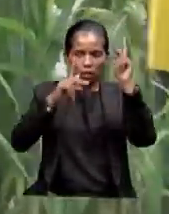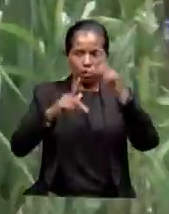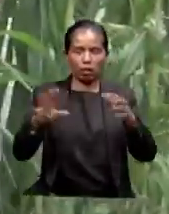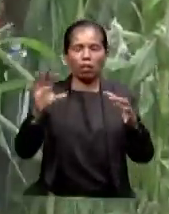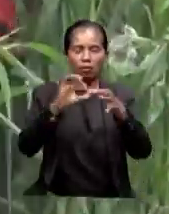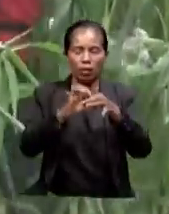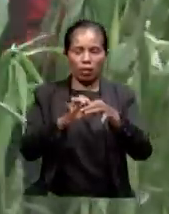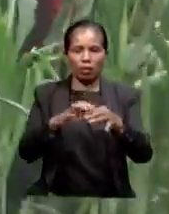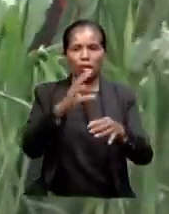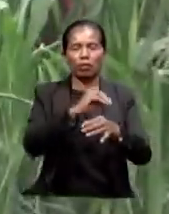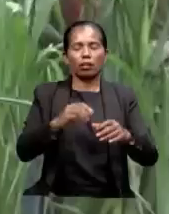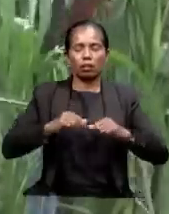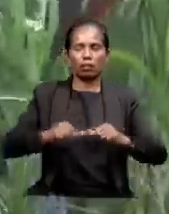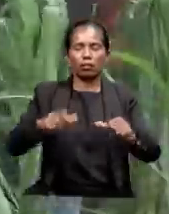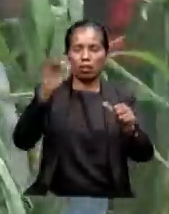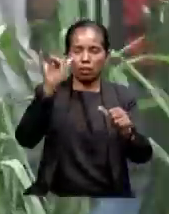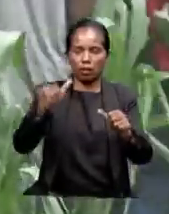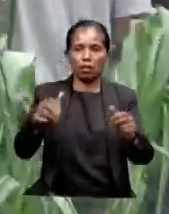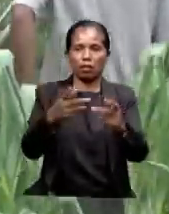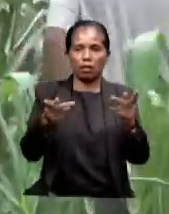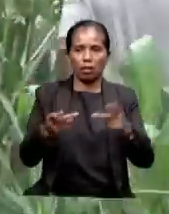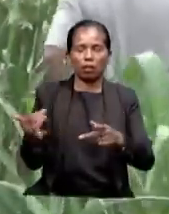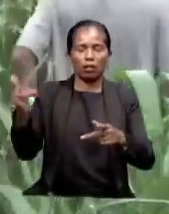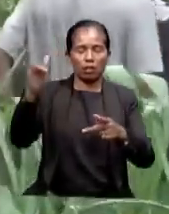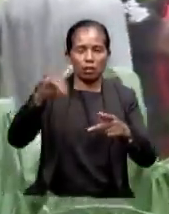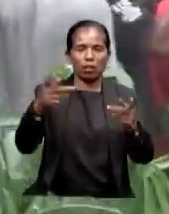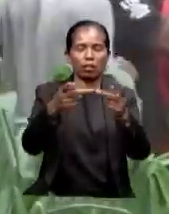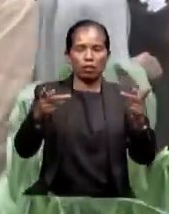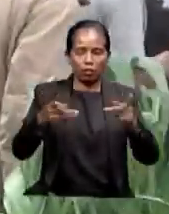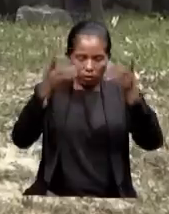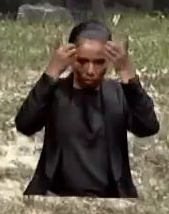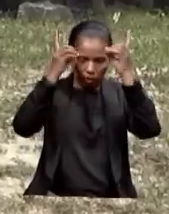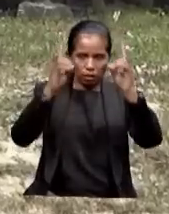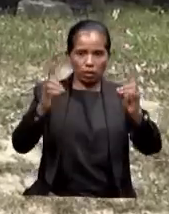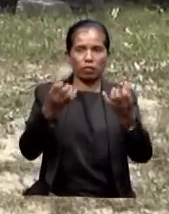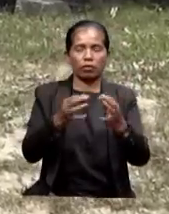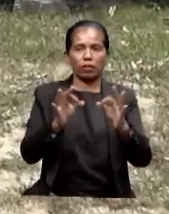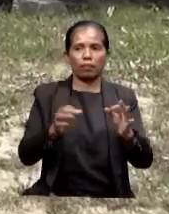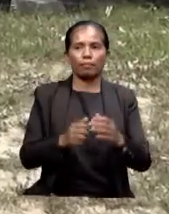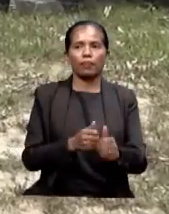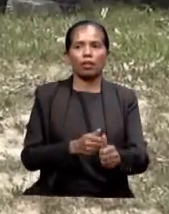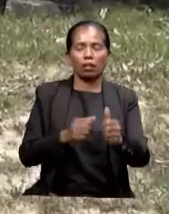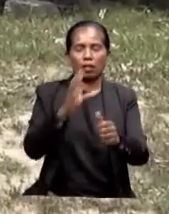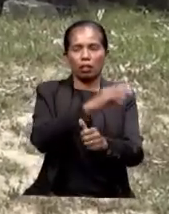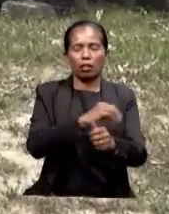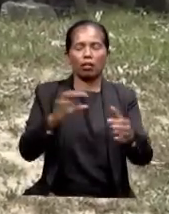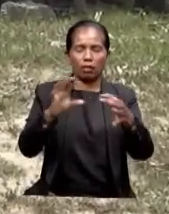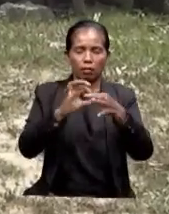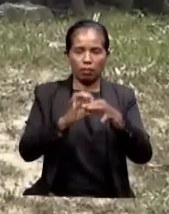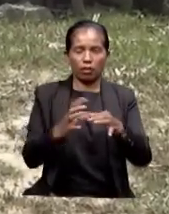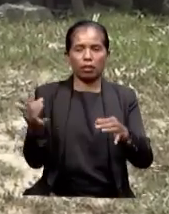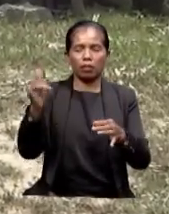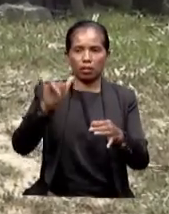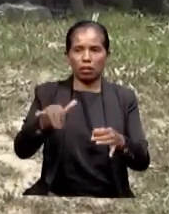CPDR Deteli se kontinua hela na fatin ia sira ne akampamentu to desijang final. Tu observa sa un GM ni membro unisma se PDR teli